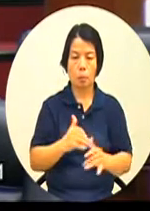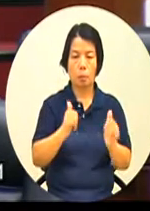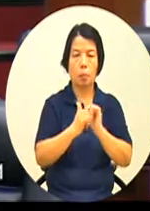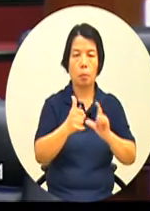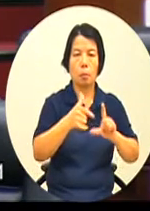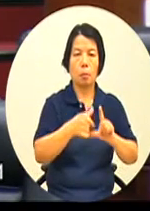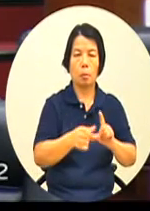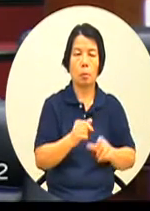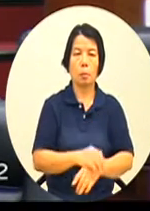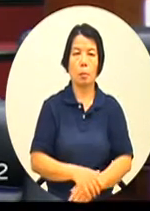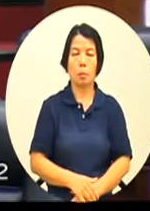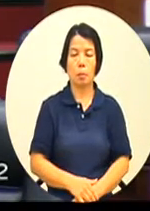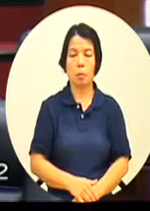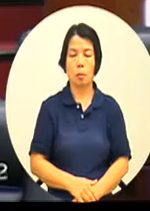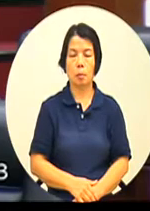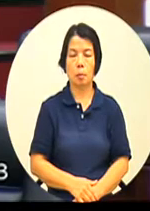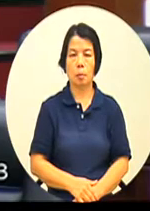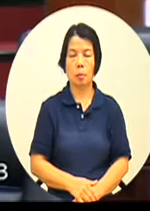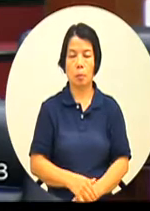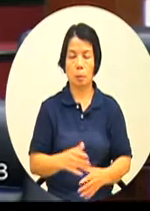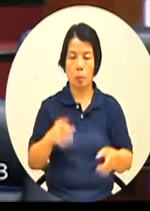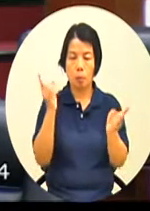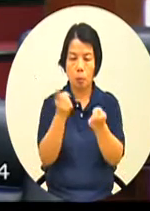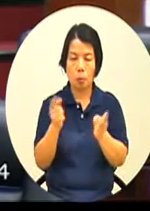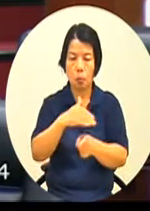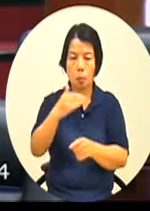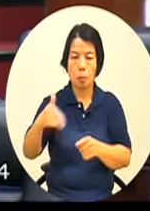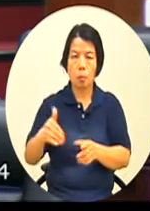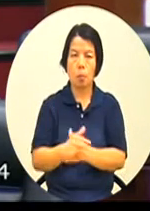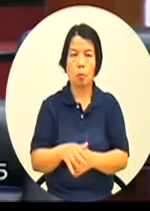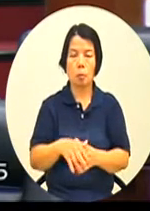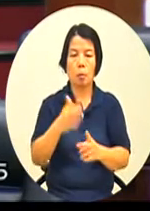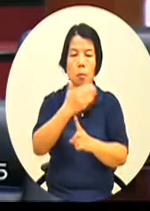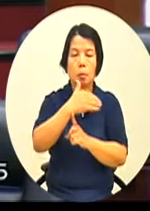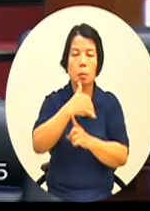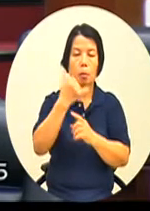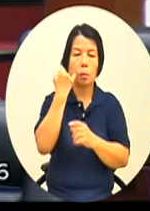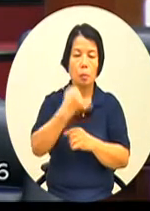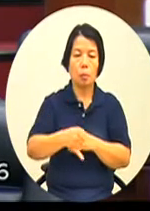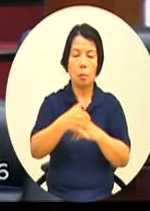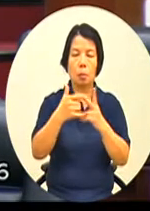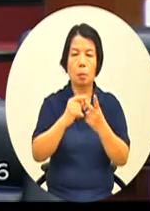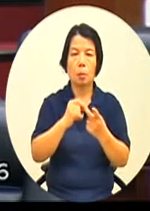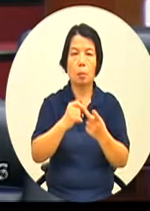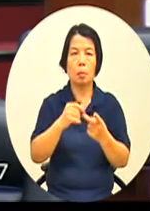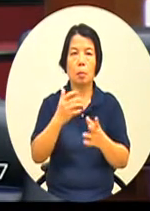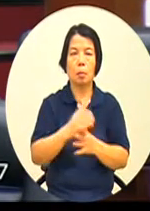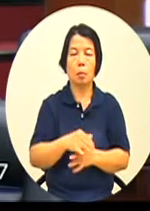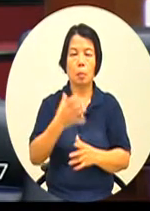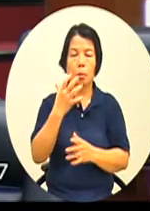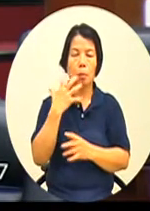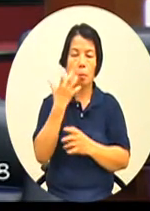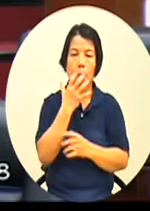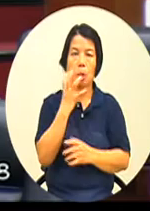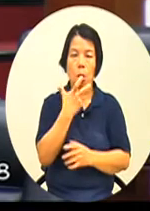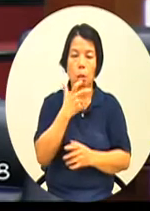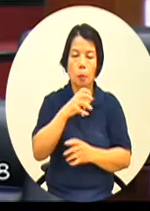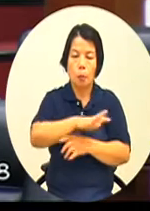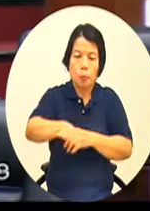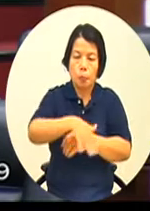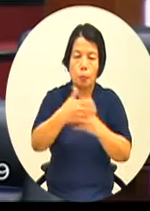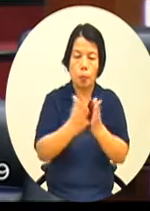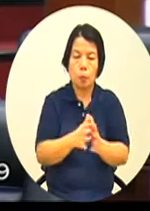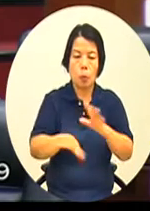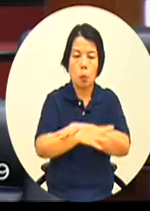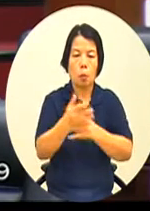言，尤其是在这个古山岩城旗津一带，其实它的所谓的公共空间或者是